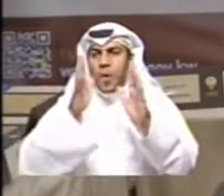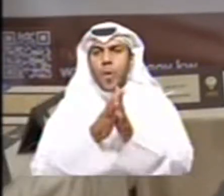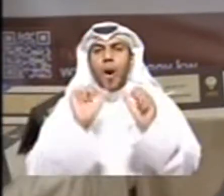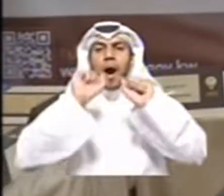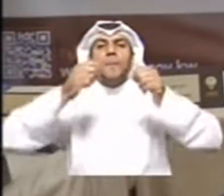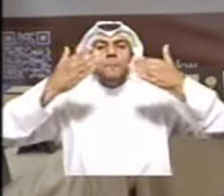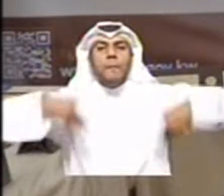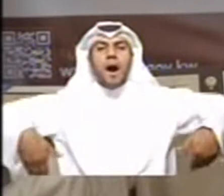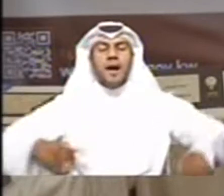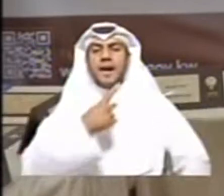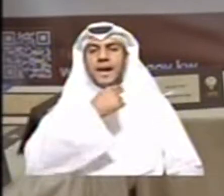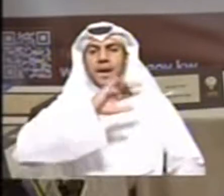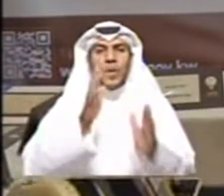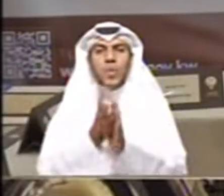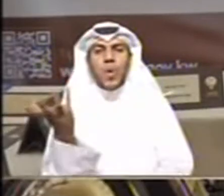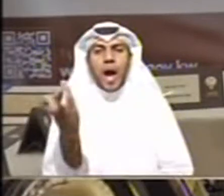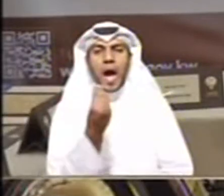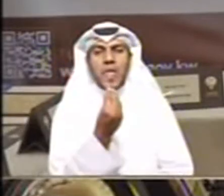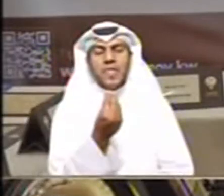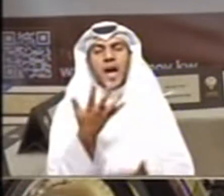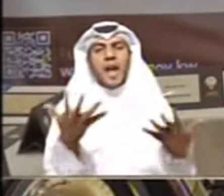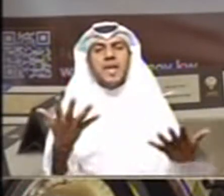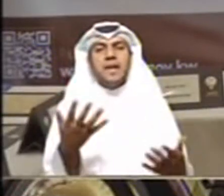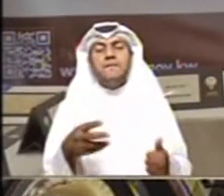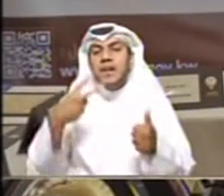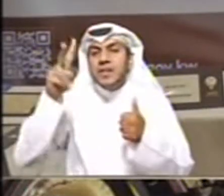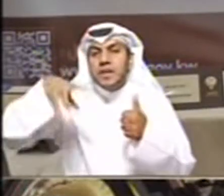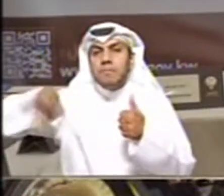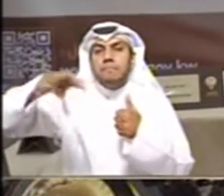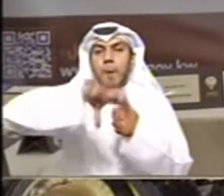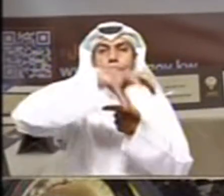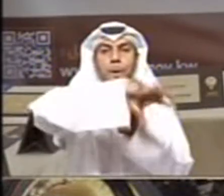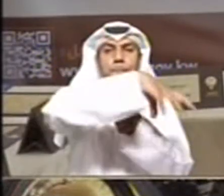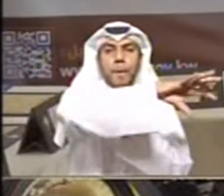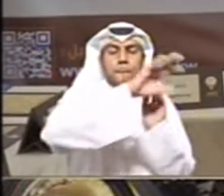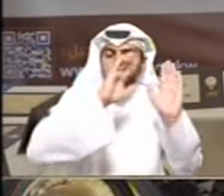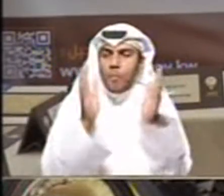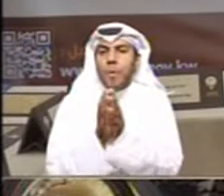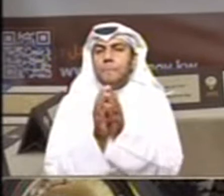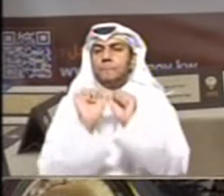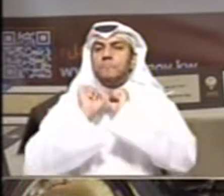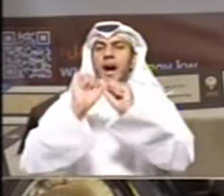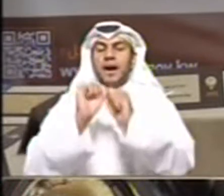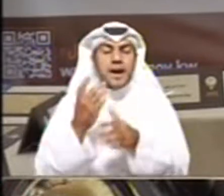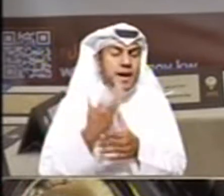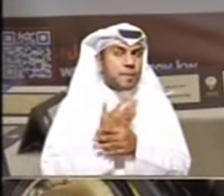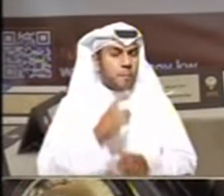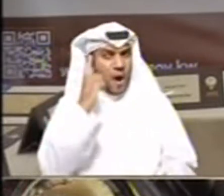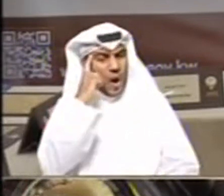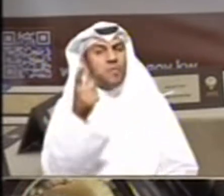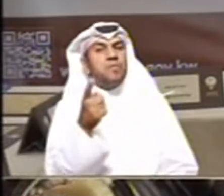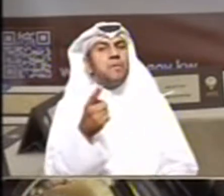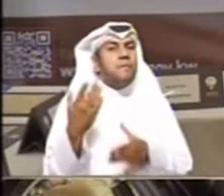الإعاقات بأعداد قليلة جدا. كل برنامج تدريبي راح يحتضن 20 معاق فقط حتى يتم تطبيق